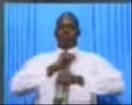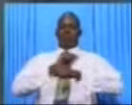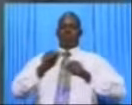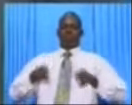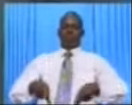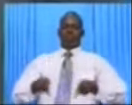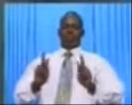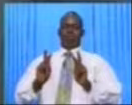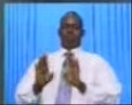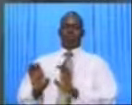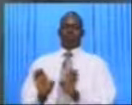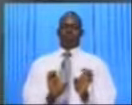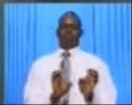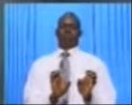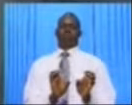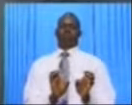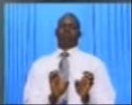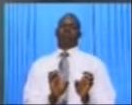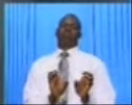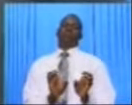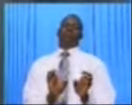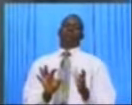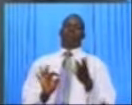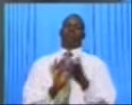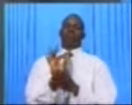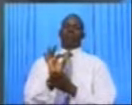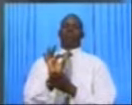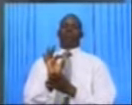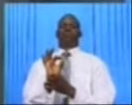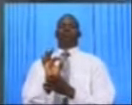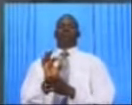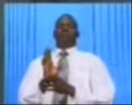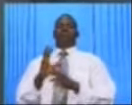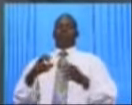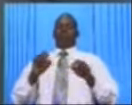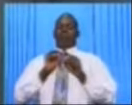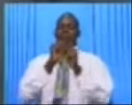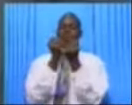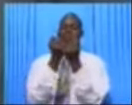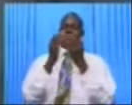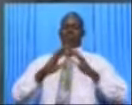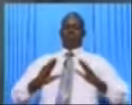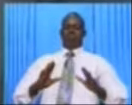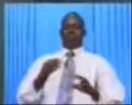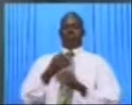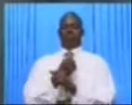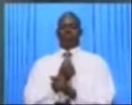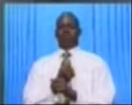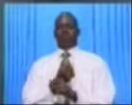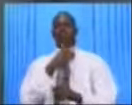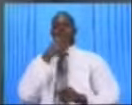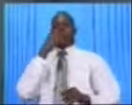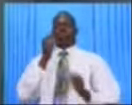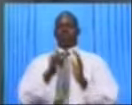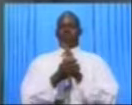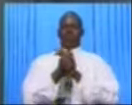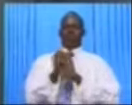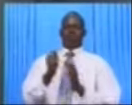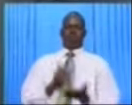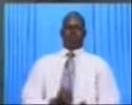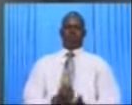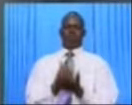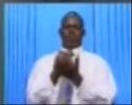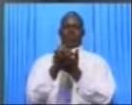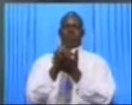faire, c'est l'esprit d'Eclipse, d'amener toujours les meilleurs experts internationaux pour aider,